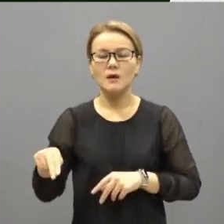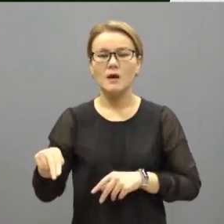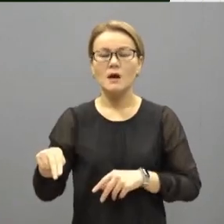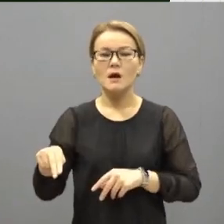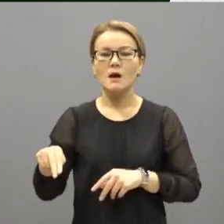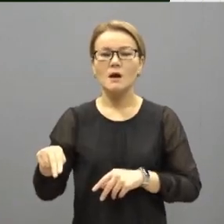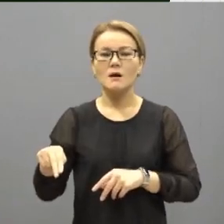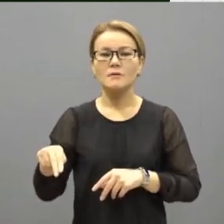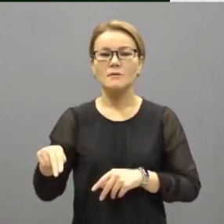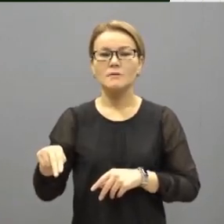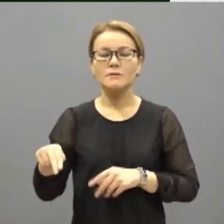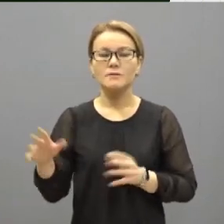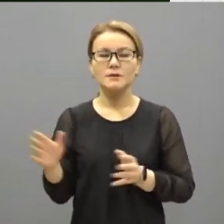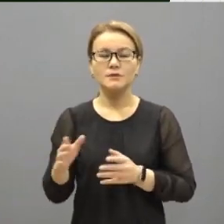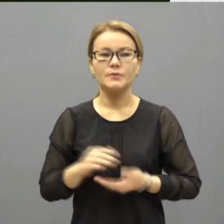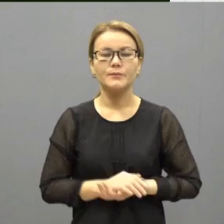4,1.